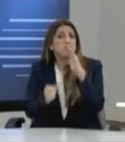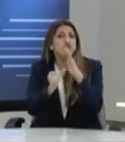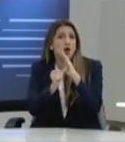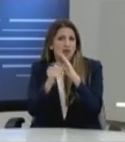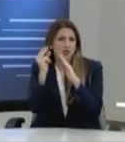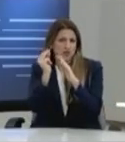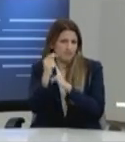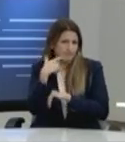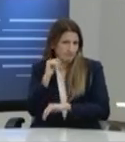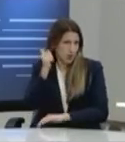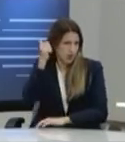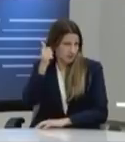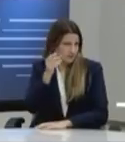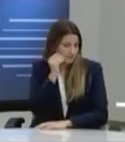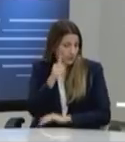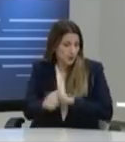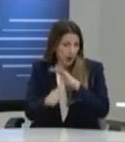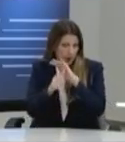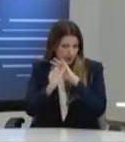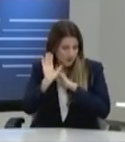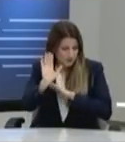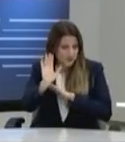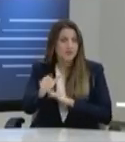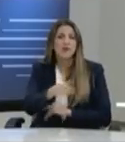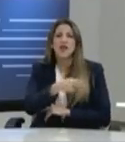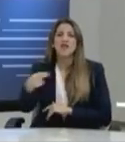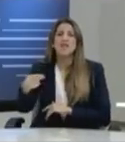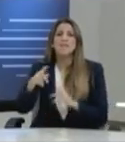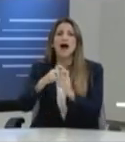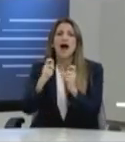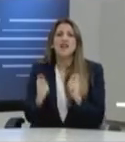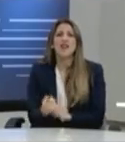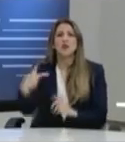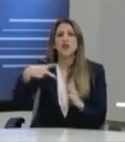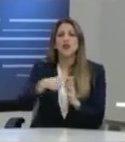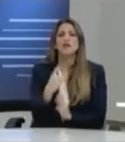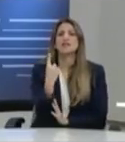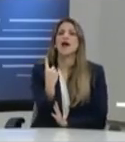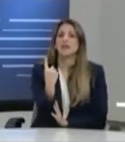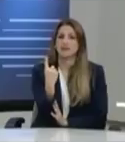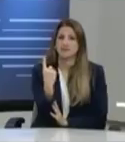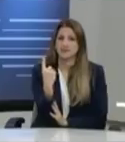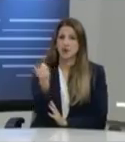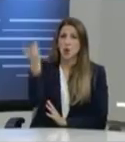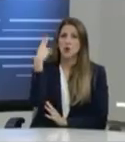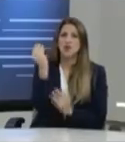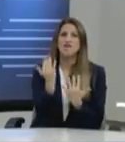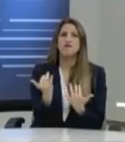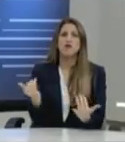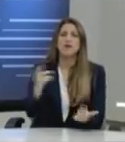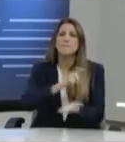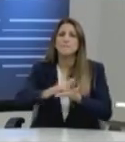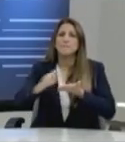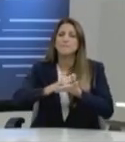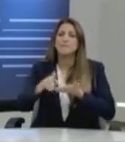Πρακτικά, Βουλής από την αναθεώρηση του 2001. Τα